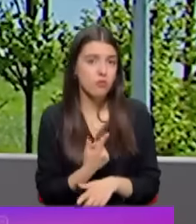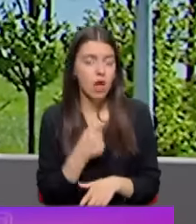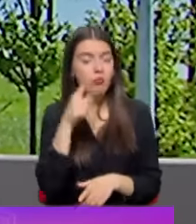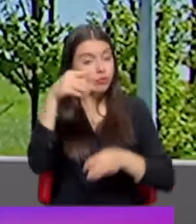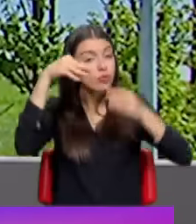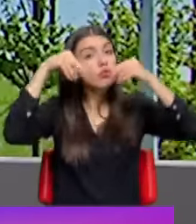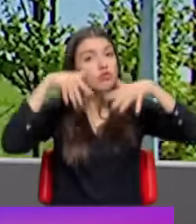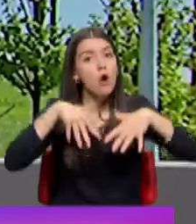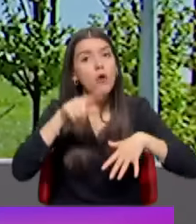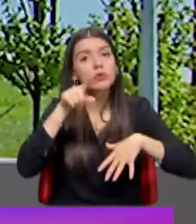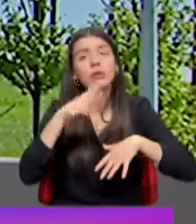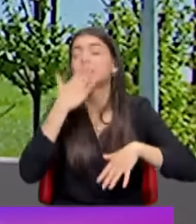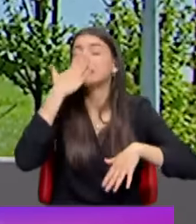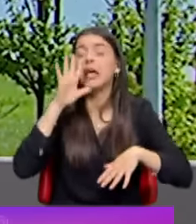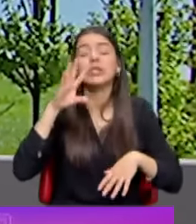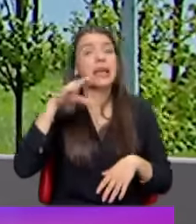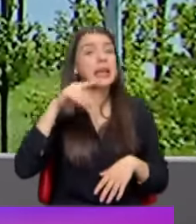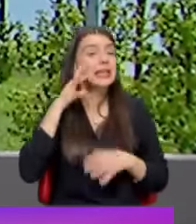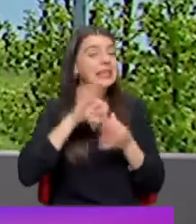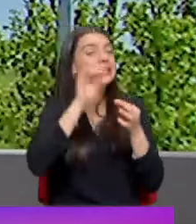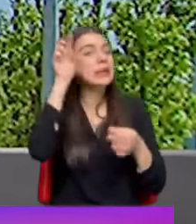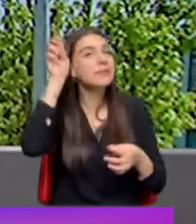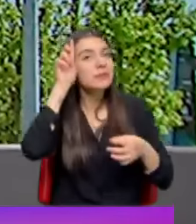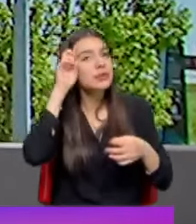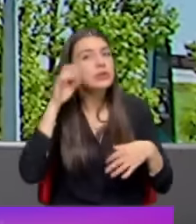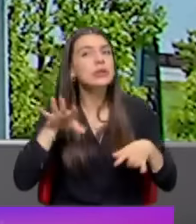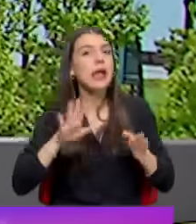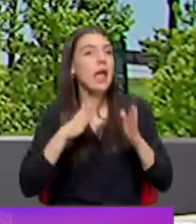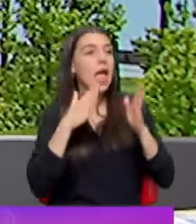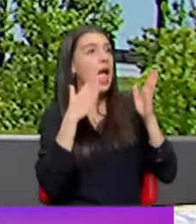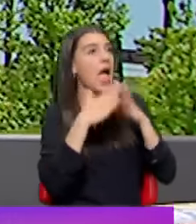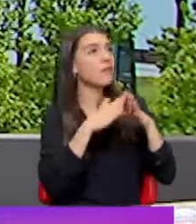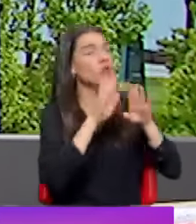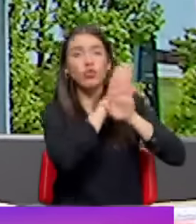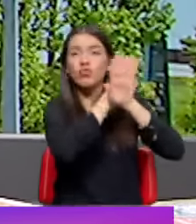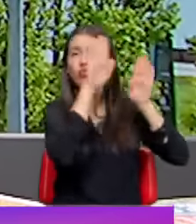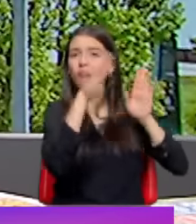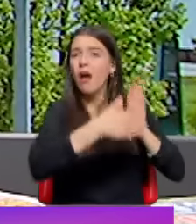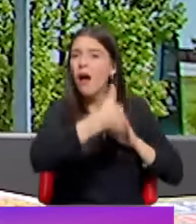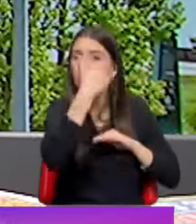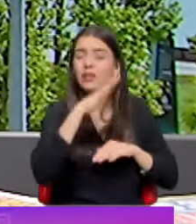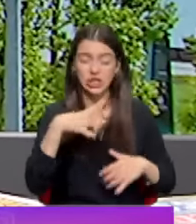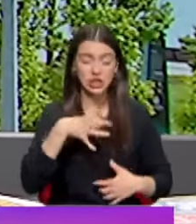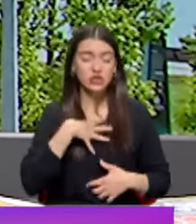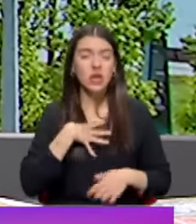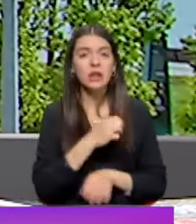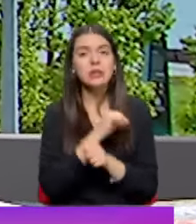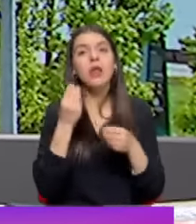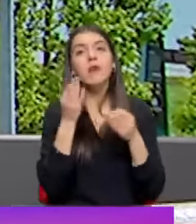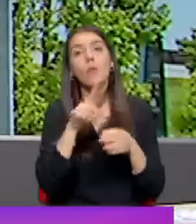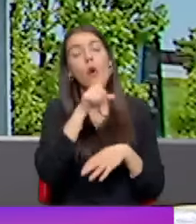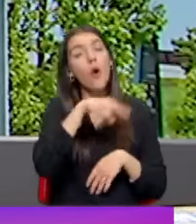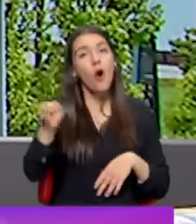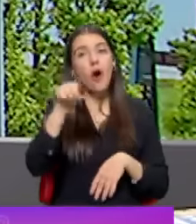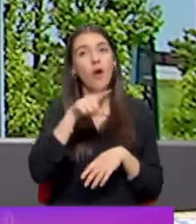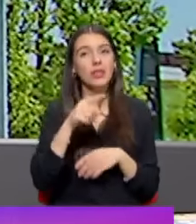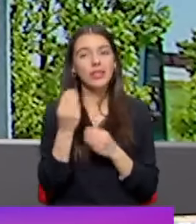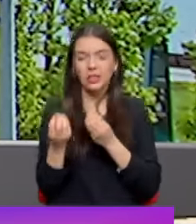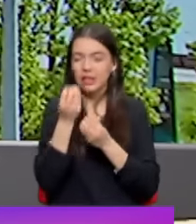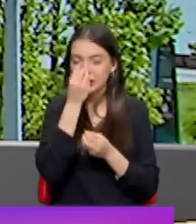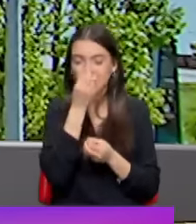toz sadece insanın psikolojisine, evinin duvarlarına, işte ciğerlerine zarar vermiyor. Oradaki bitki